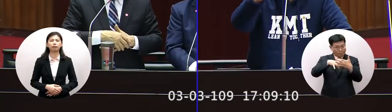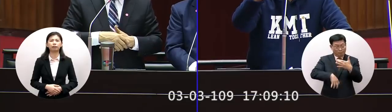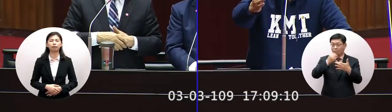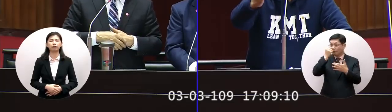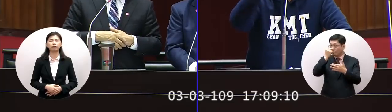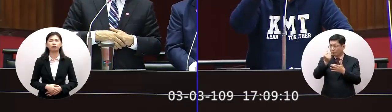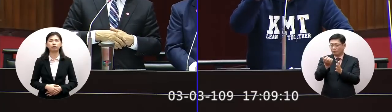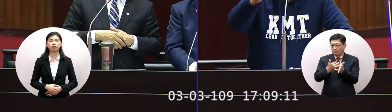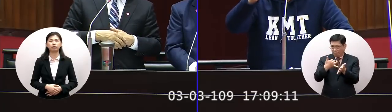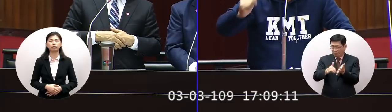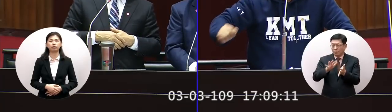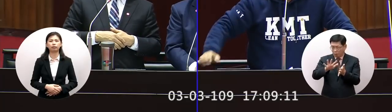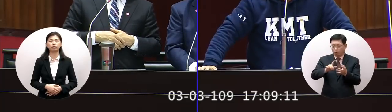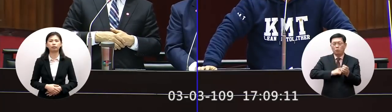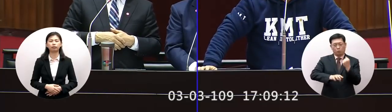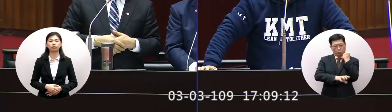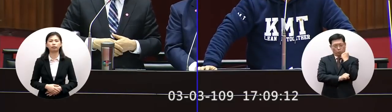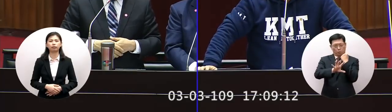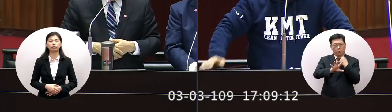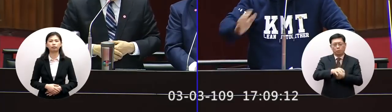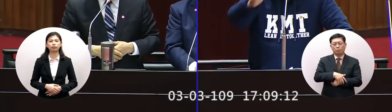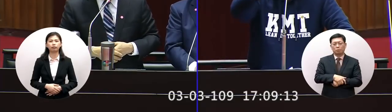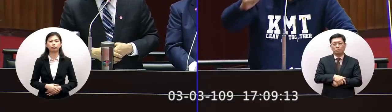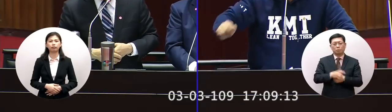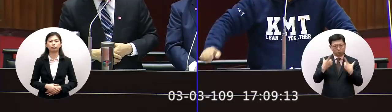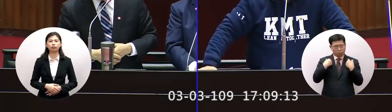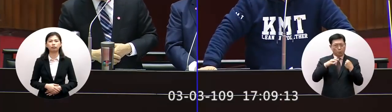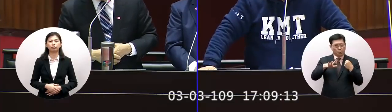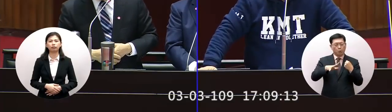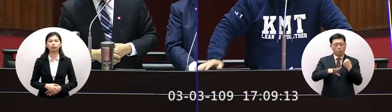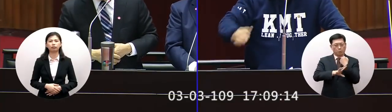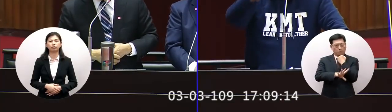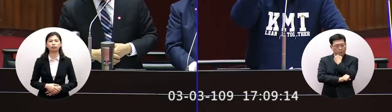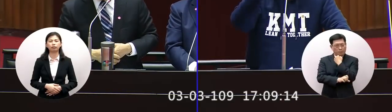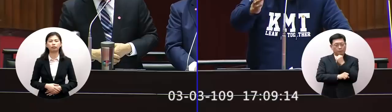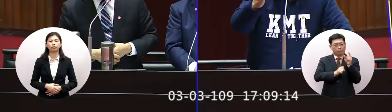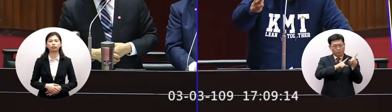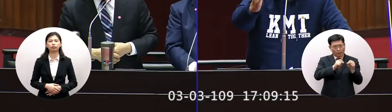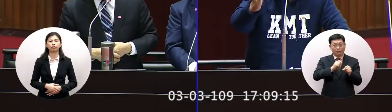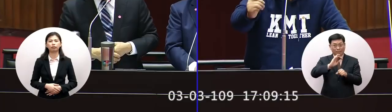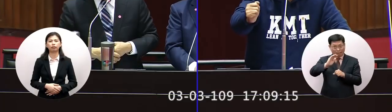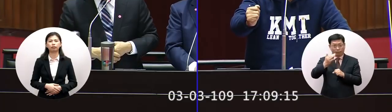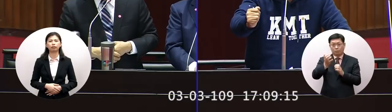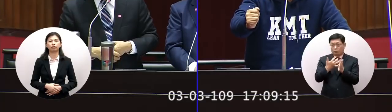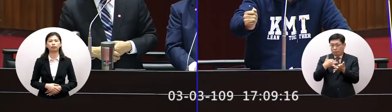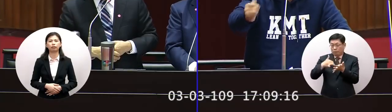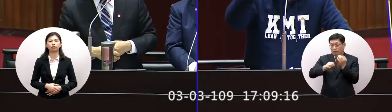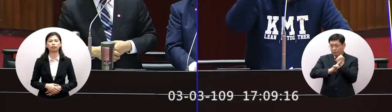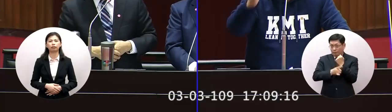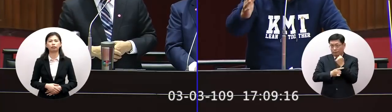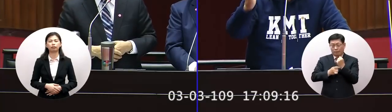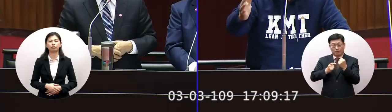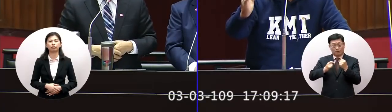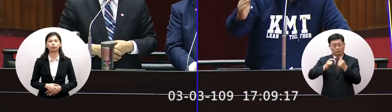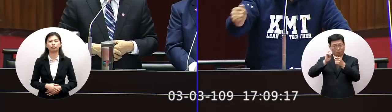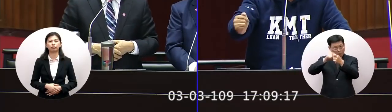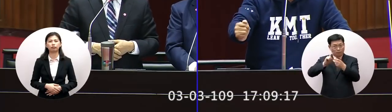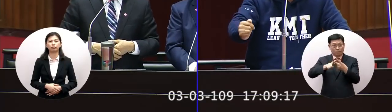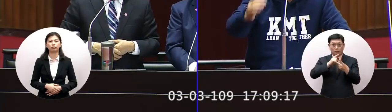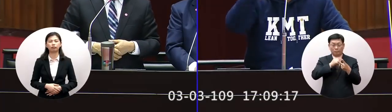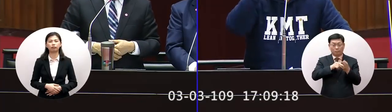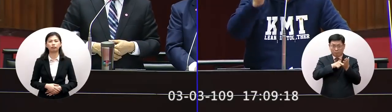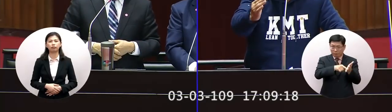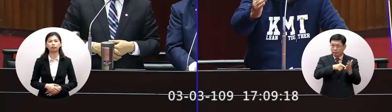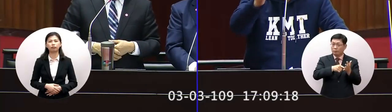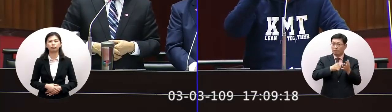特别医生有伊的法源呐，有他的法源根据。但是医生法的精神，甲医生偏心